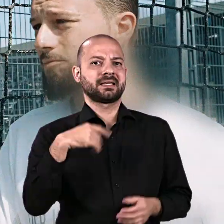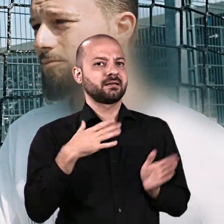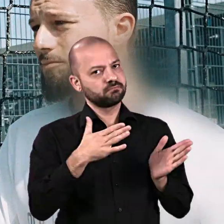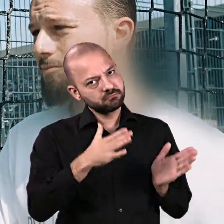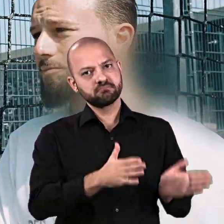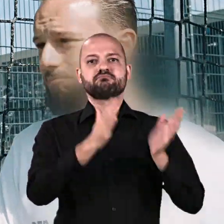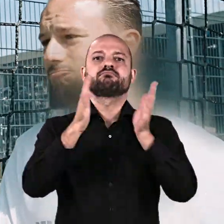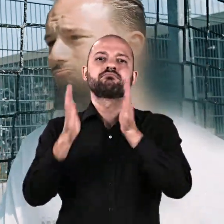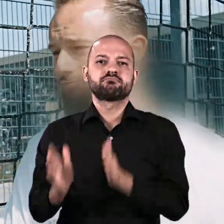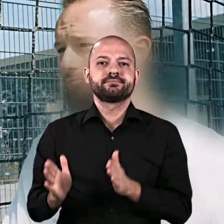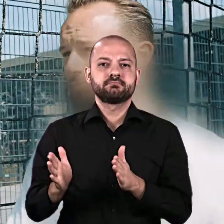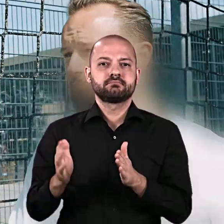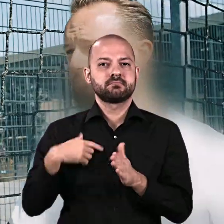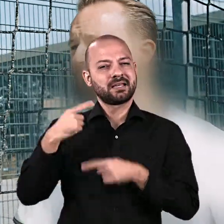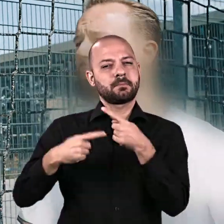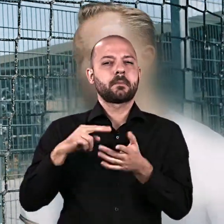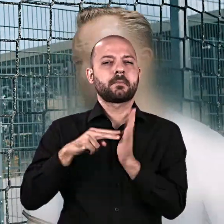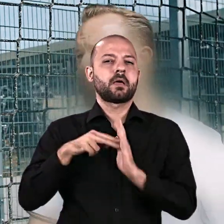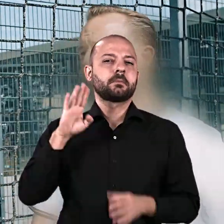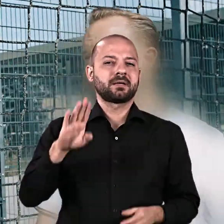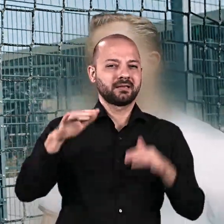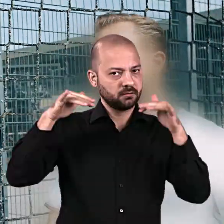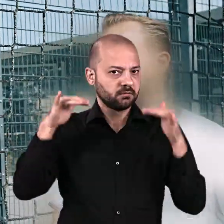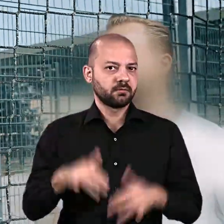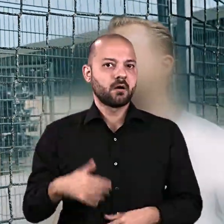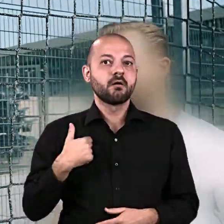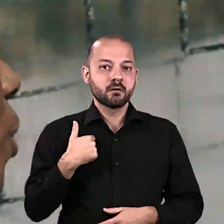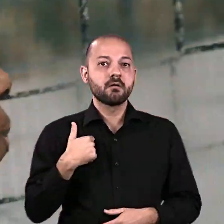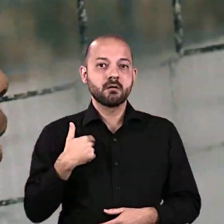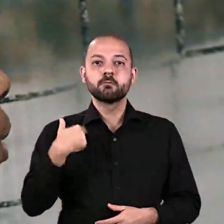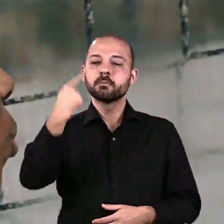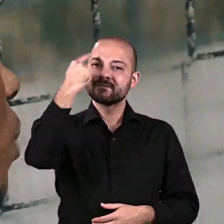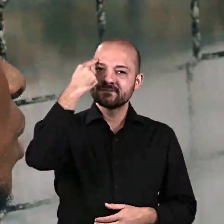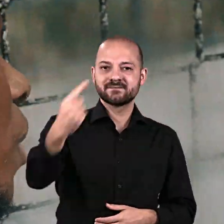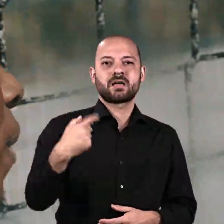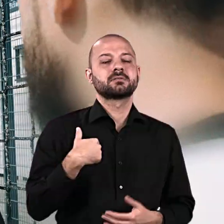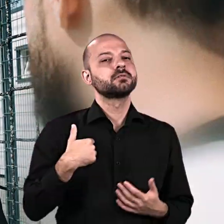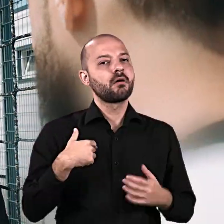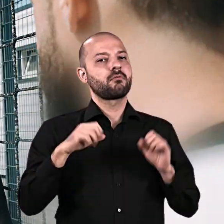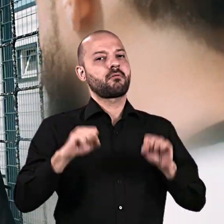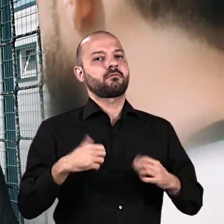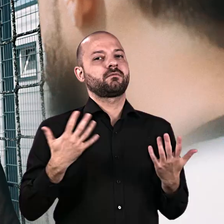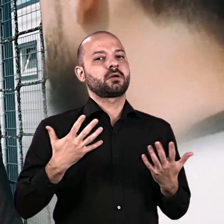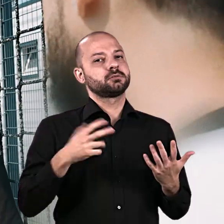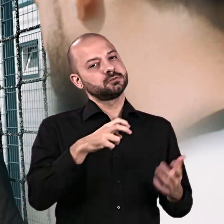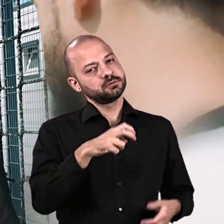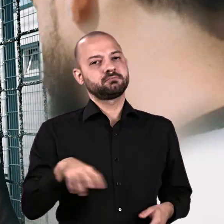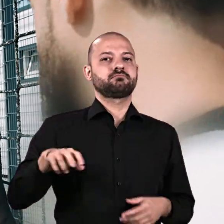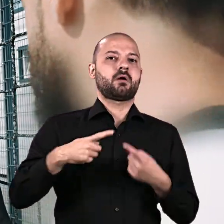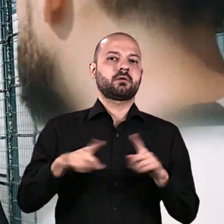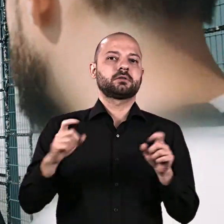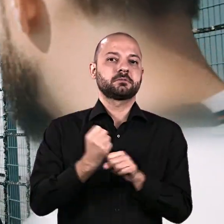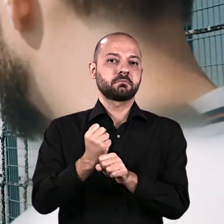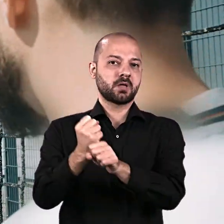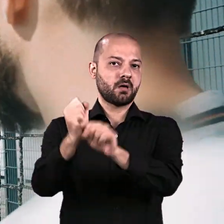wäre, das war für mich nicht schlimm. Mhm. Weil ich hatte einen Plan B. Deswegen habe ich gesagt, habe ich immer einen Plan B, was